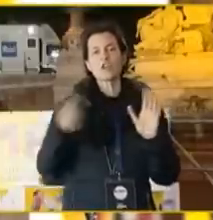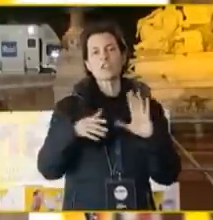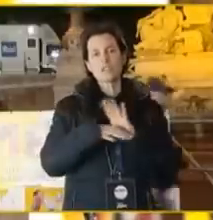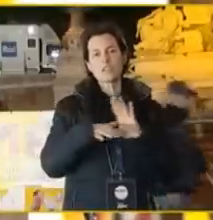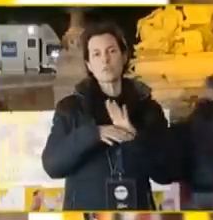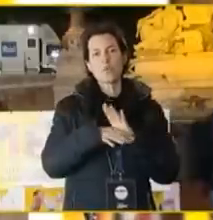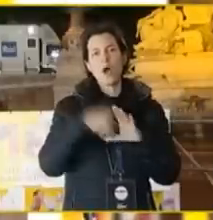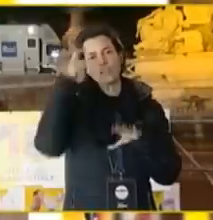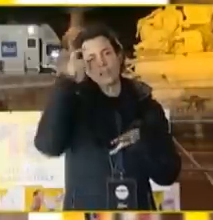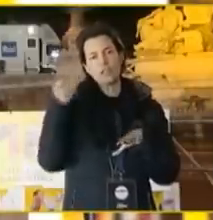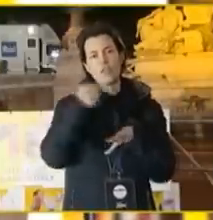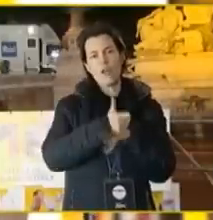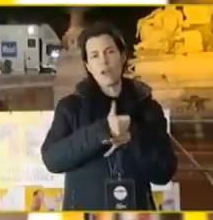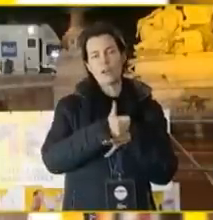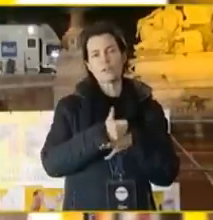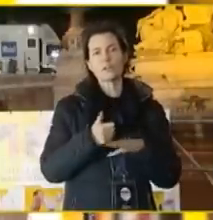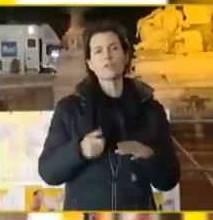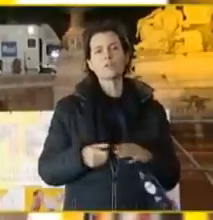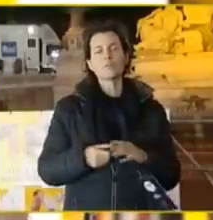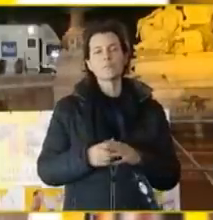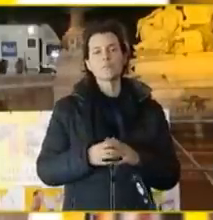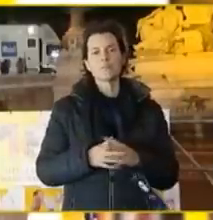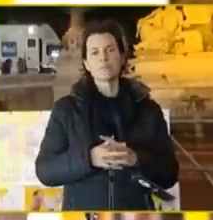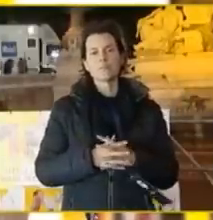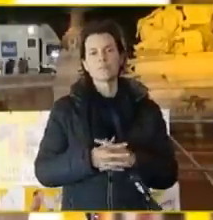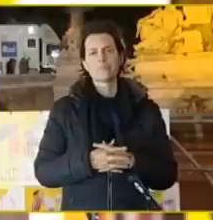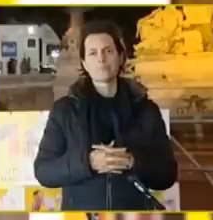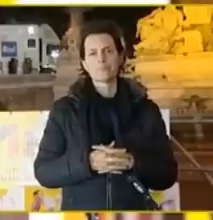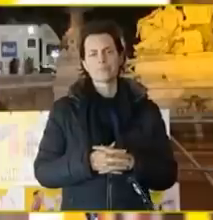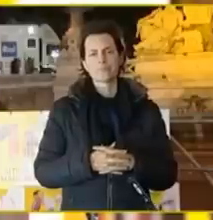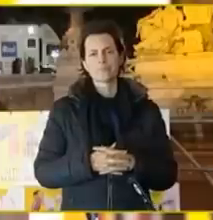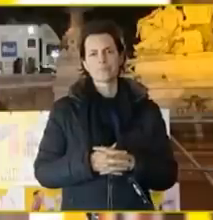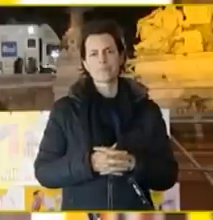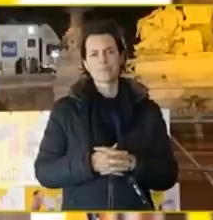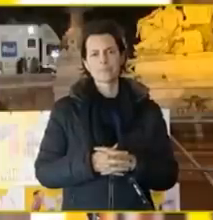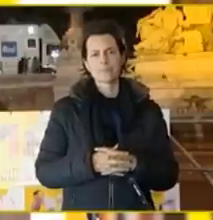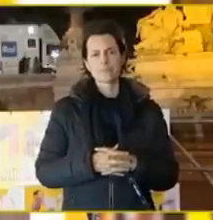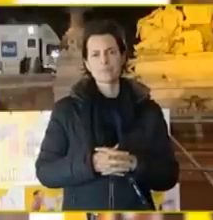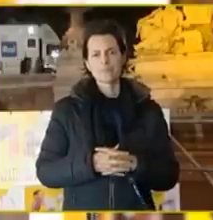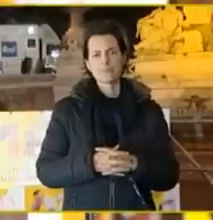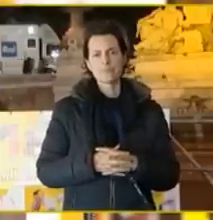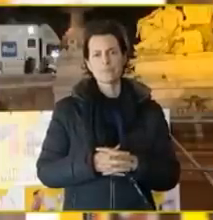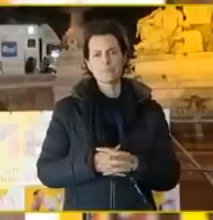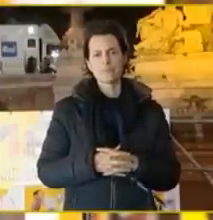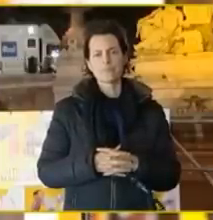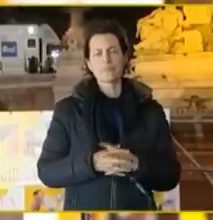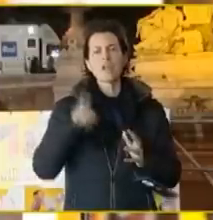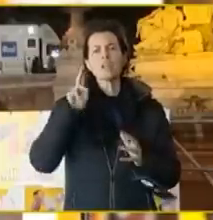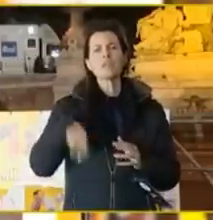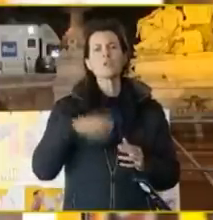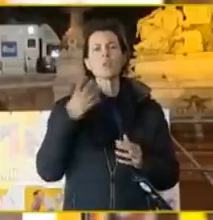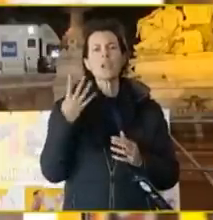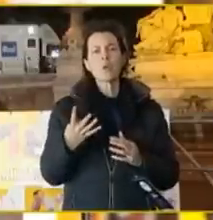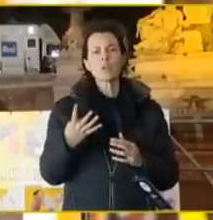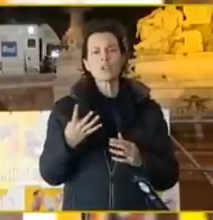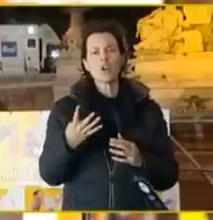governo. Abbiamo mantenuto anche quella promessa. Ve l'avevamo fatta nel 2014, ve l'aveva